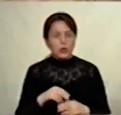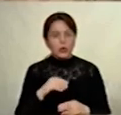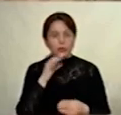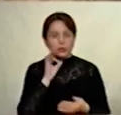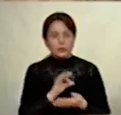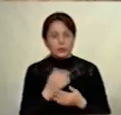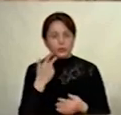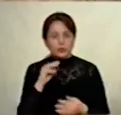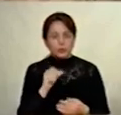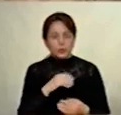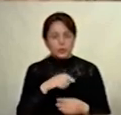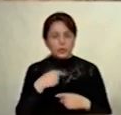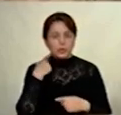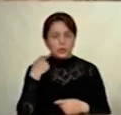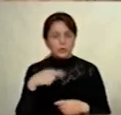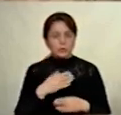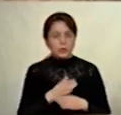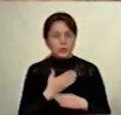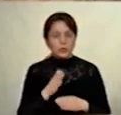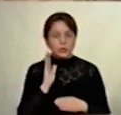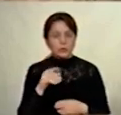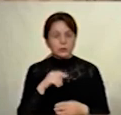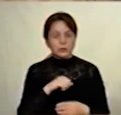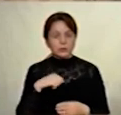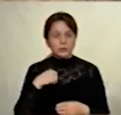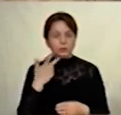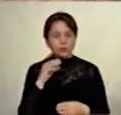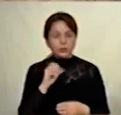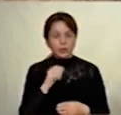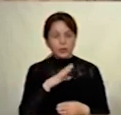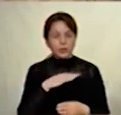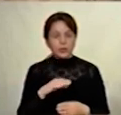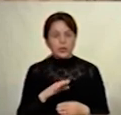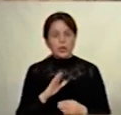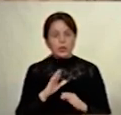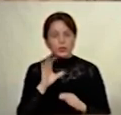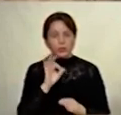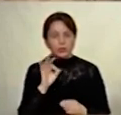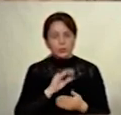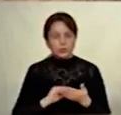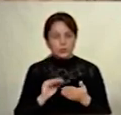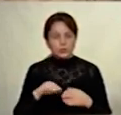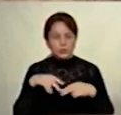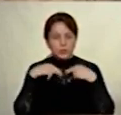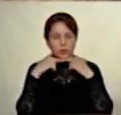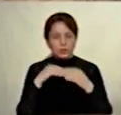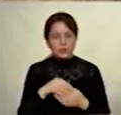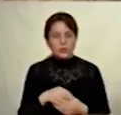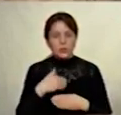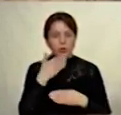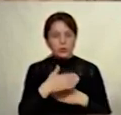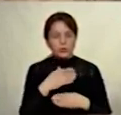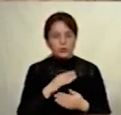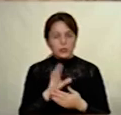raqamni ajratamiz. O'zi 3 ta raqam edi. Shuning uchun ham 0 bütün yozib qo'ysak bo'ldi. Oldiga 0 bütünni yozamiz